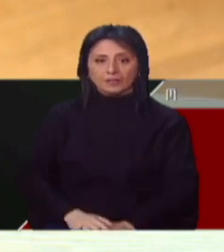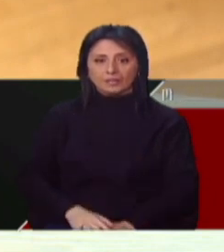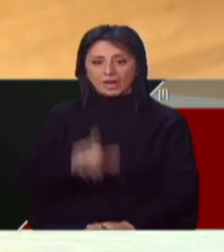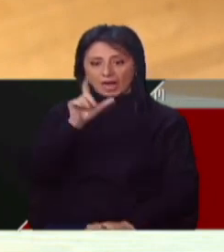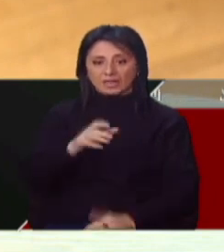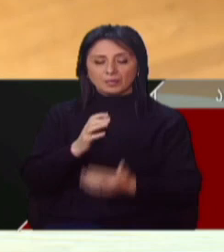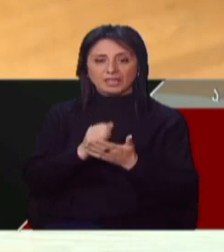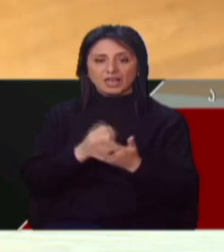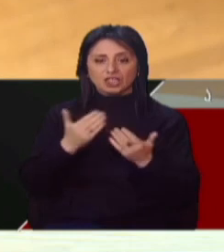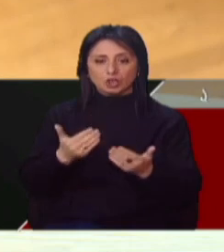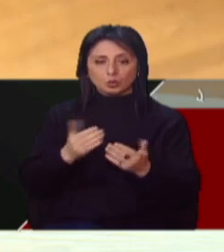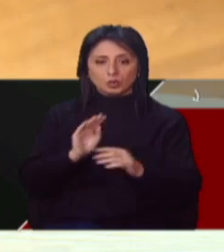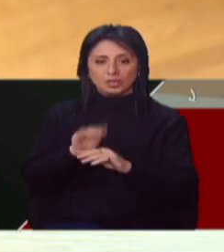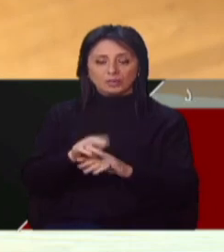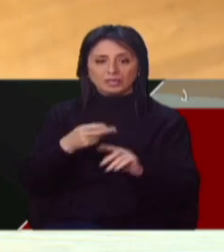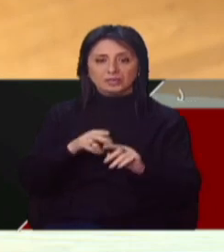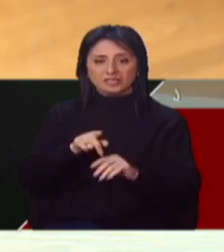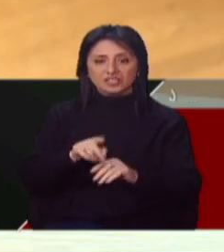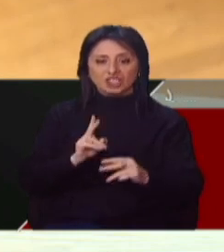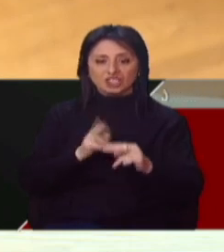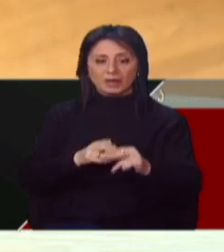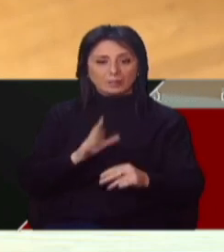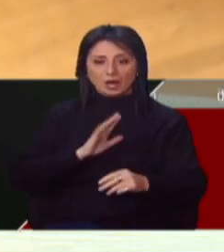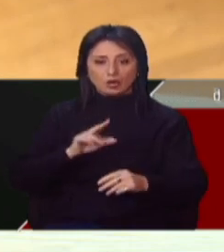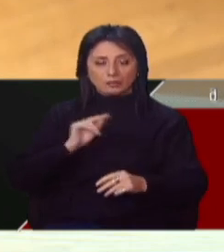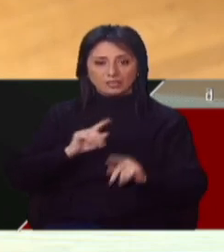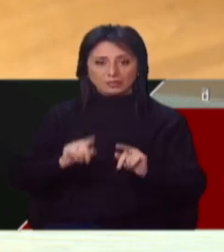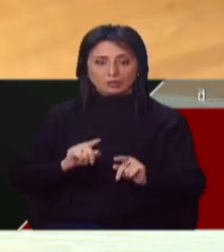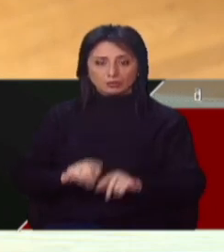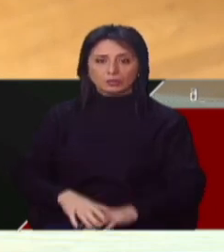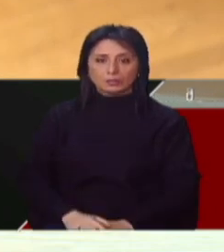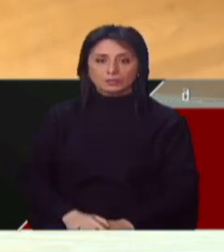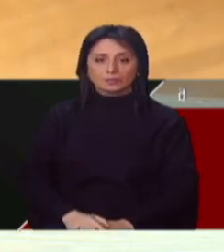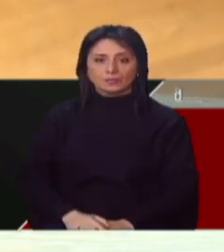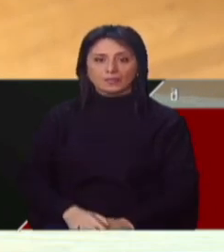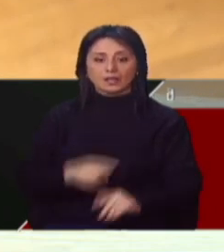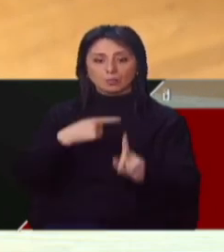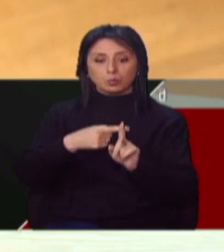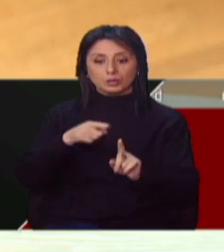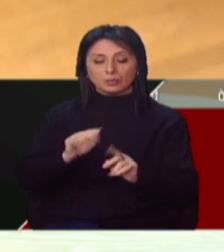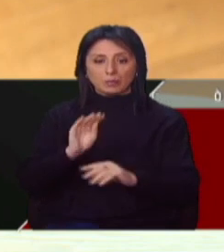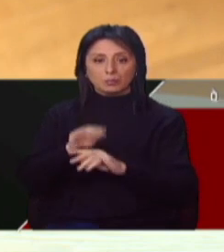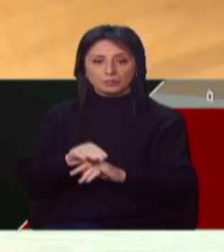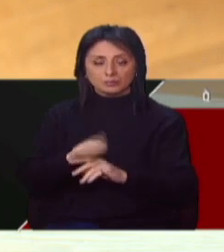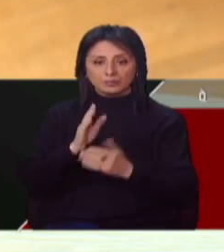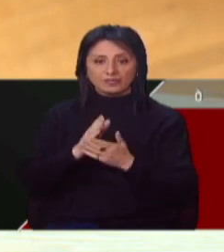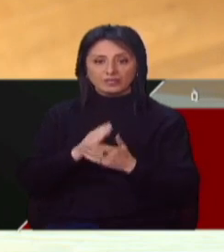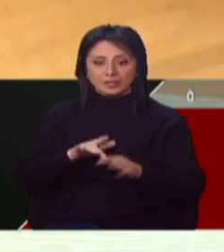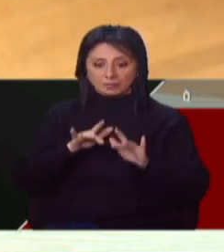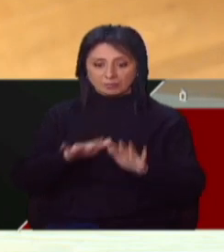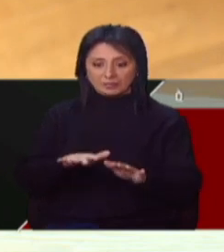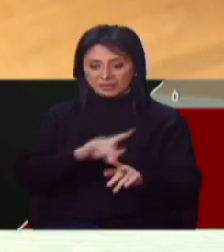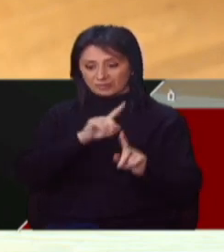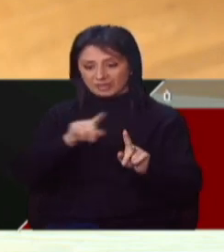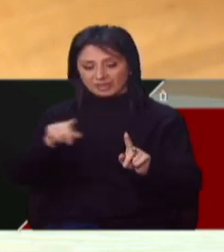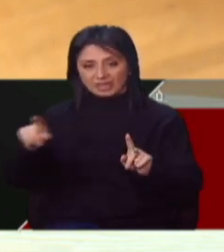adamion resursit damateba imisatvis rom sheperkheba ar khondes am samsakhurs plus amas emateba isits rom mimdinare gamteli